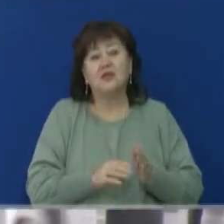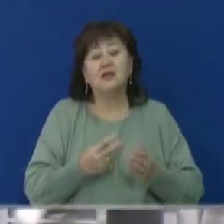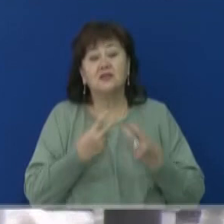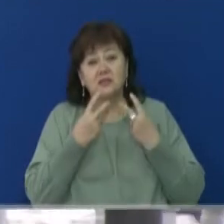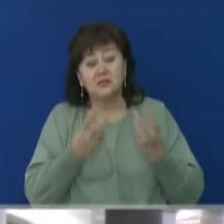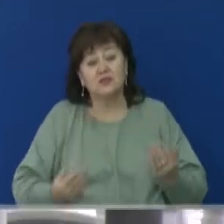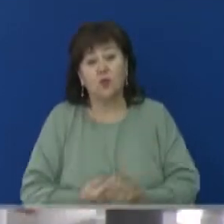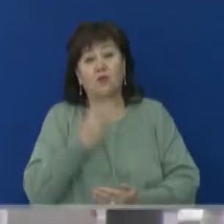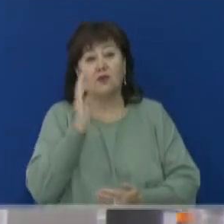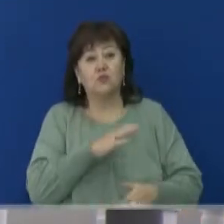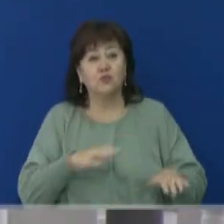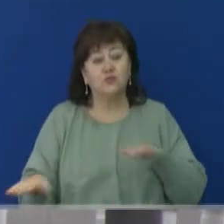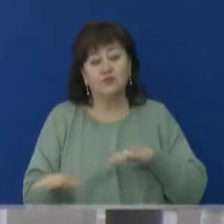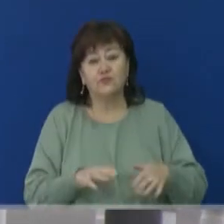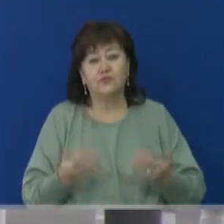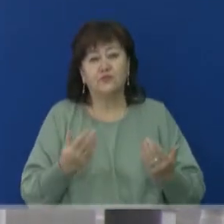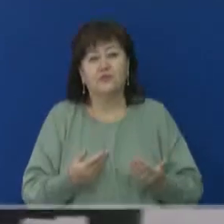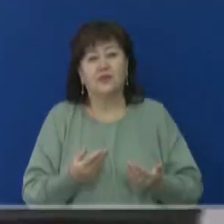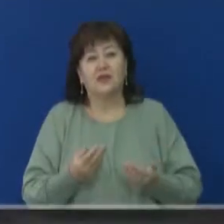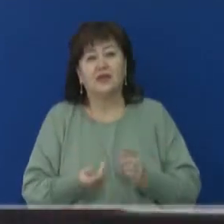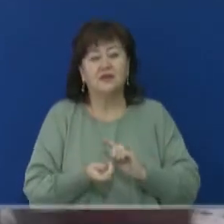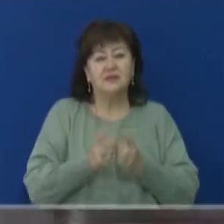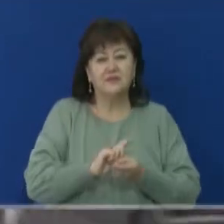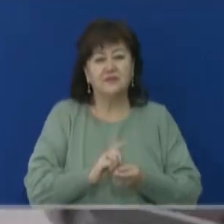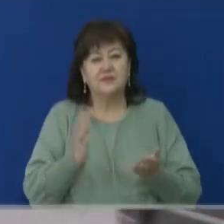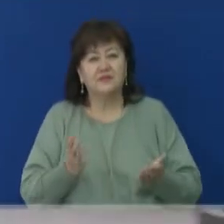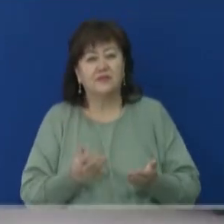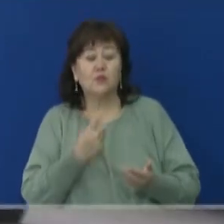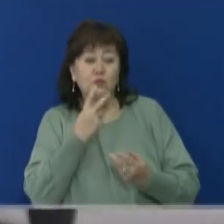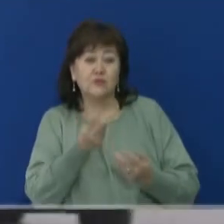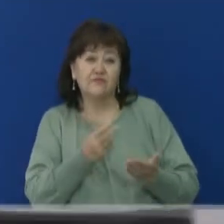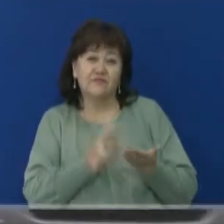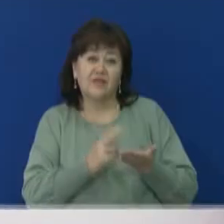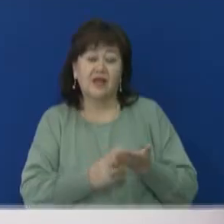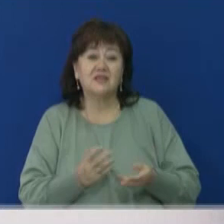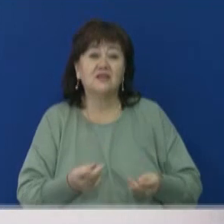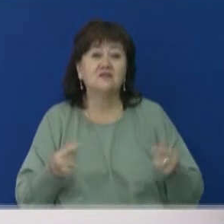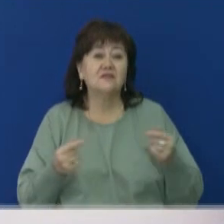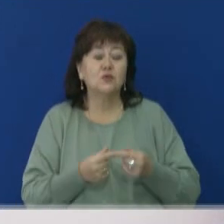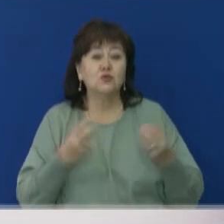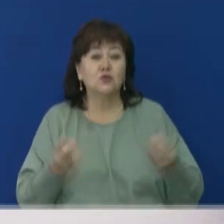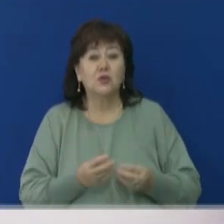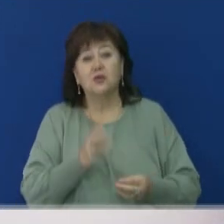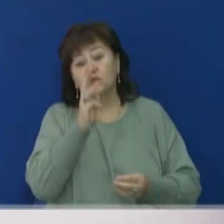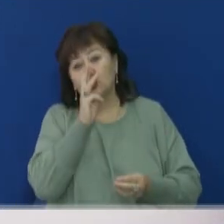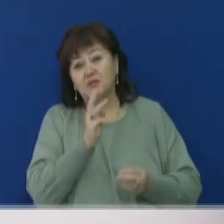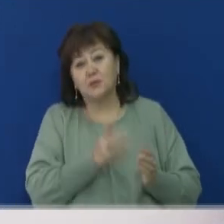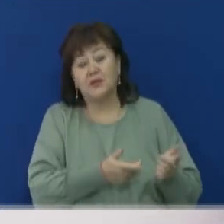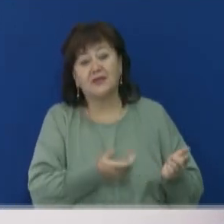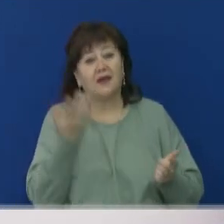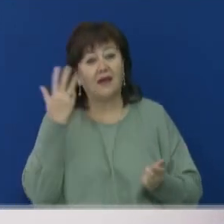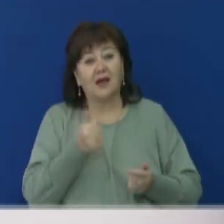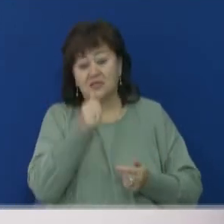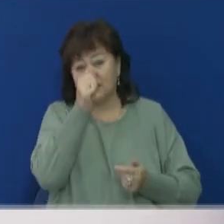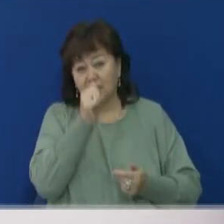қаралады. Икемді тарифтеу тетігі жүргізушілерді жүргізу деректеріне сүйене отырып, жеңілдіктер мен үстемақылар жүйесін жыл сайын өзгертіп